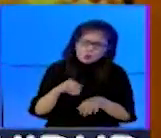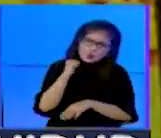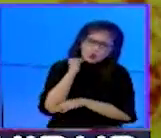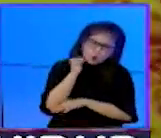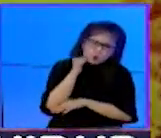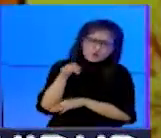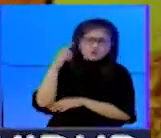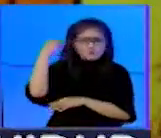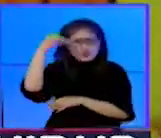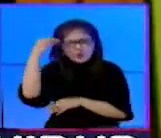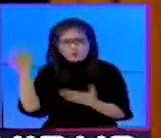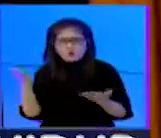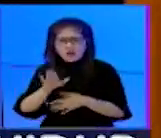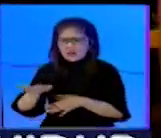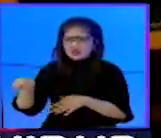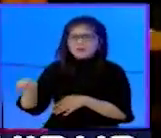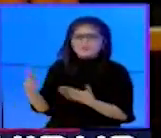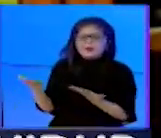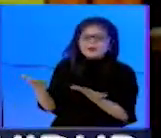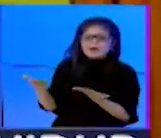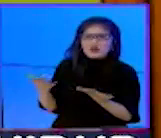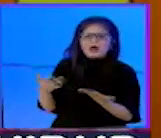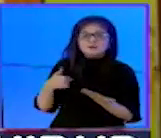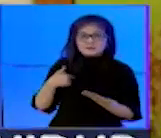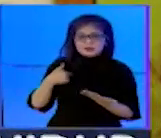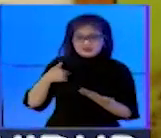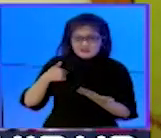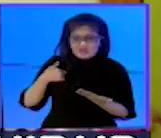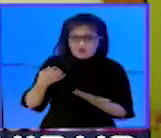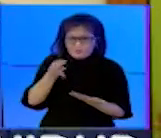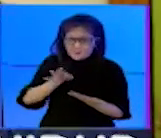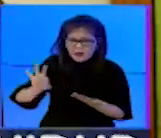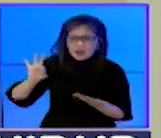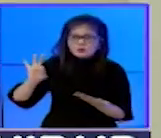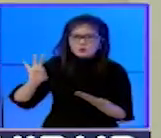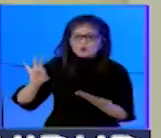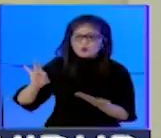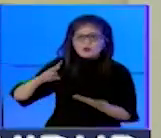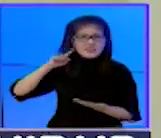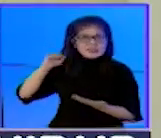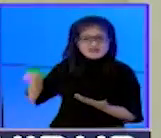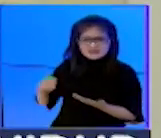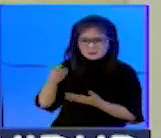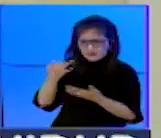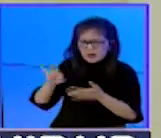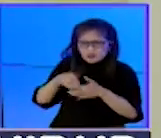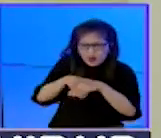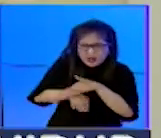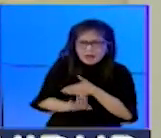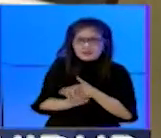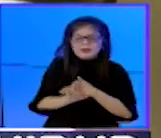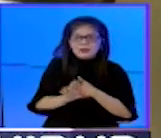tuh, anak kan ya butuh, ini kan apalagi aneh kan baru ini nih, istri baru ngelahirin, ya kan